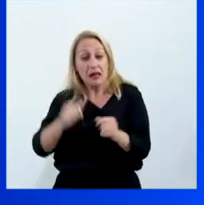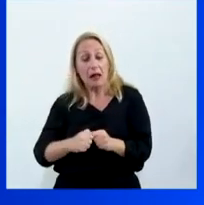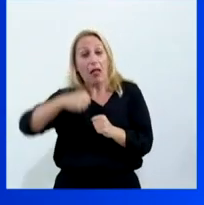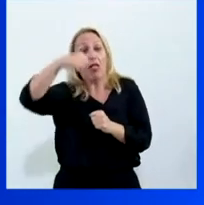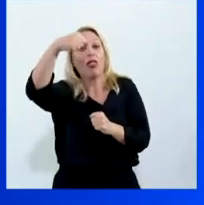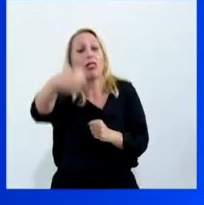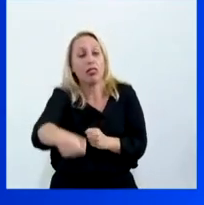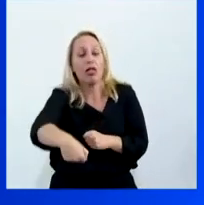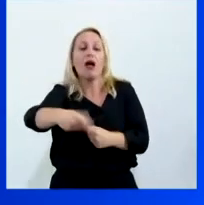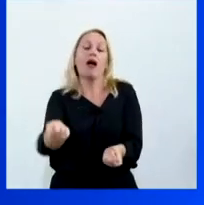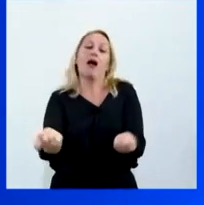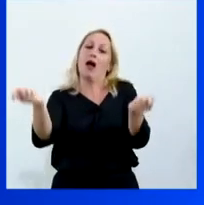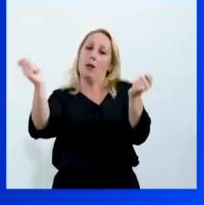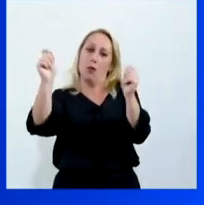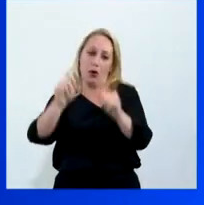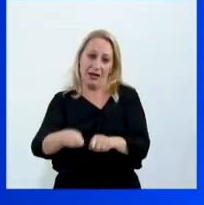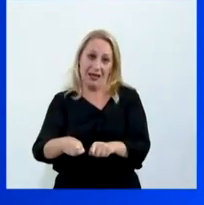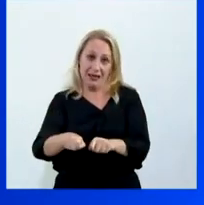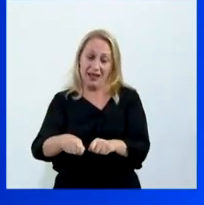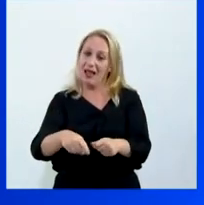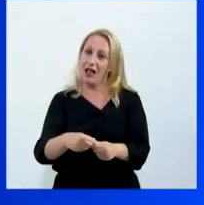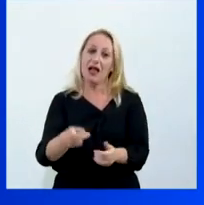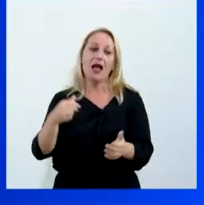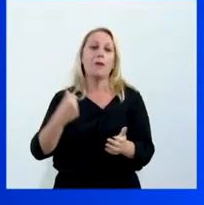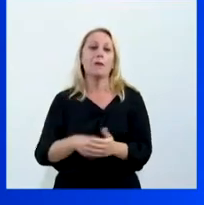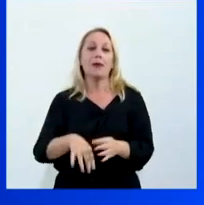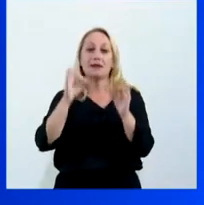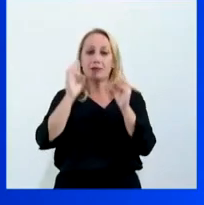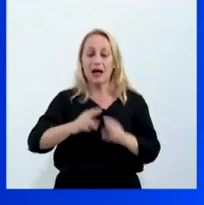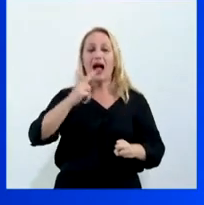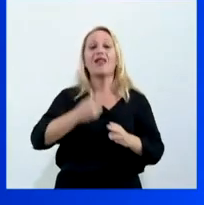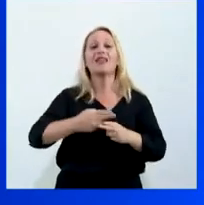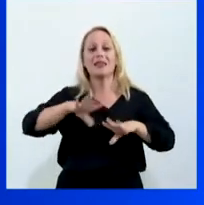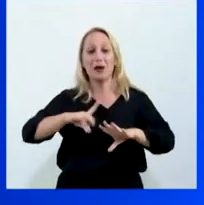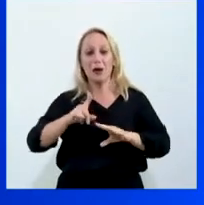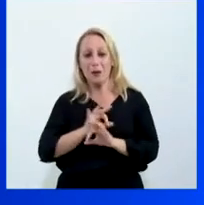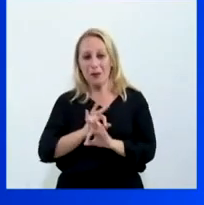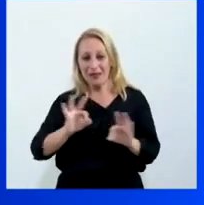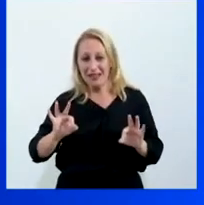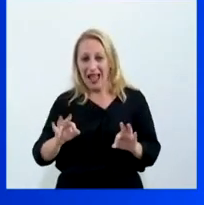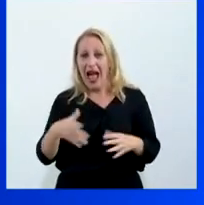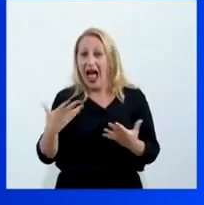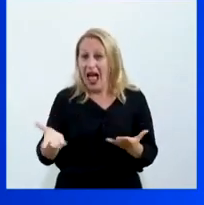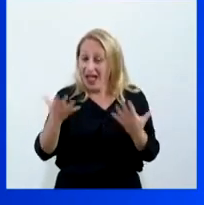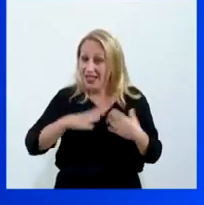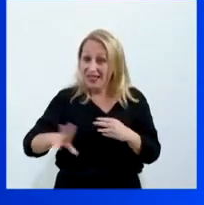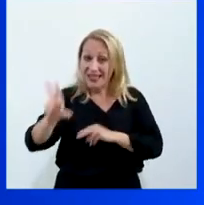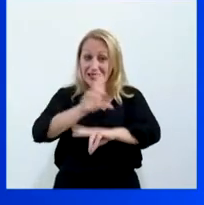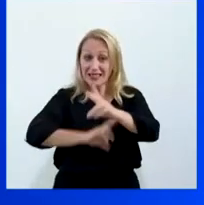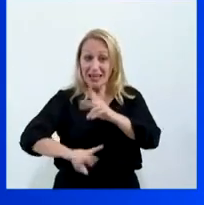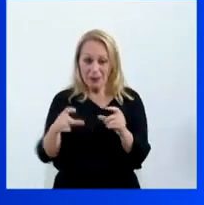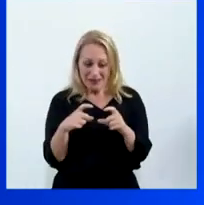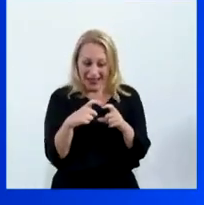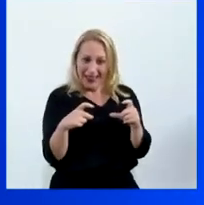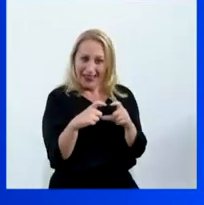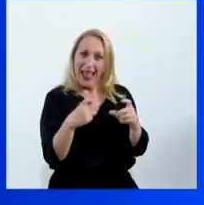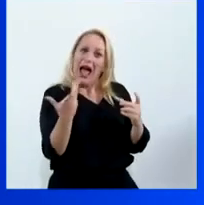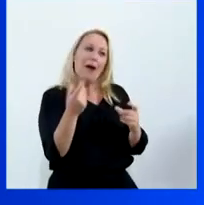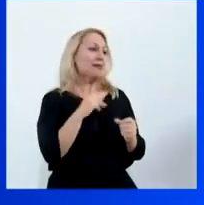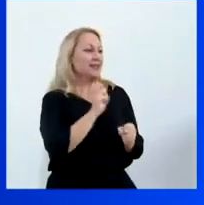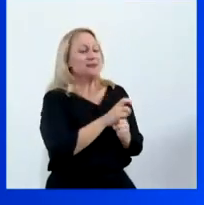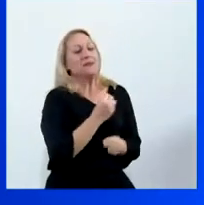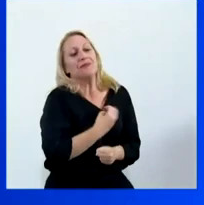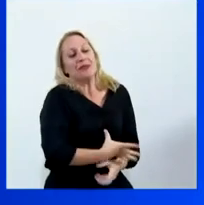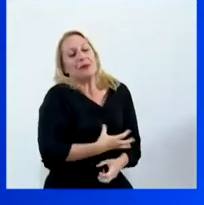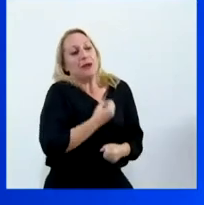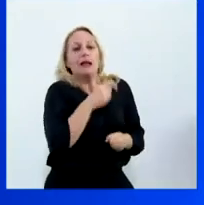και στη συνέχεια και να είναι έγκυρες. Αν θέλουν, είμαι απολύτως έτοιμος να συζητήσω την ιδέα να την κρατήσει κανείς για λόγους